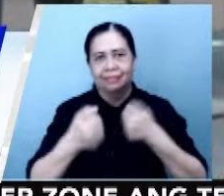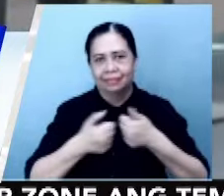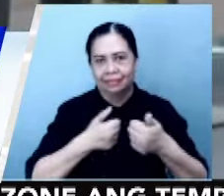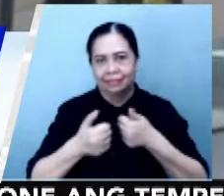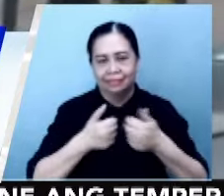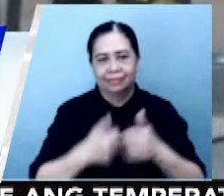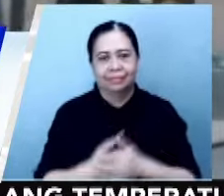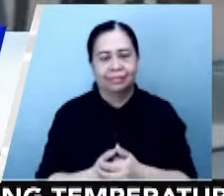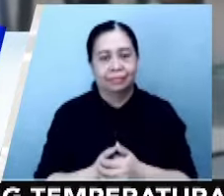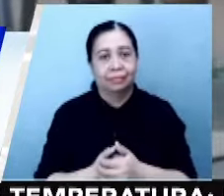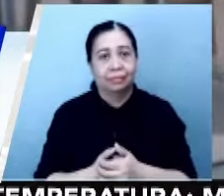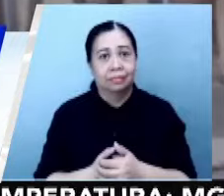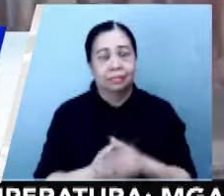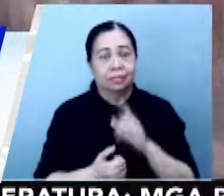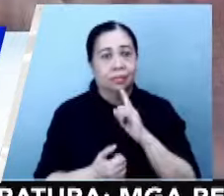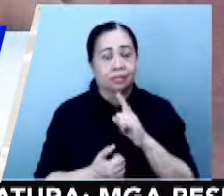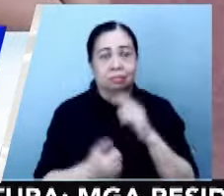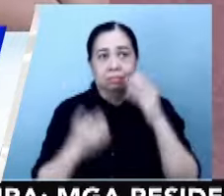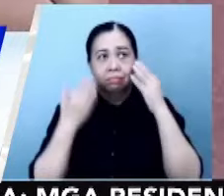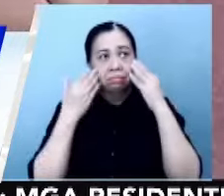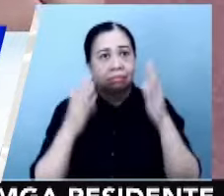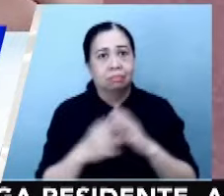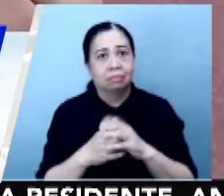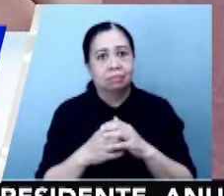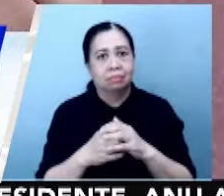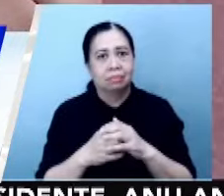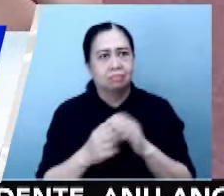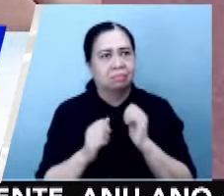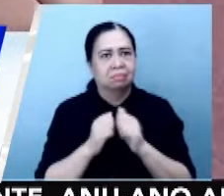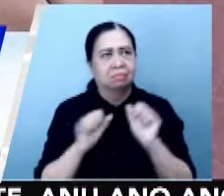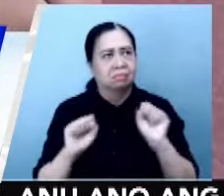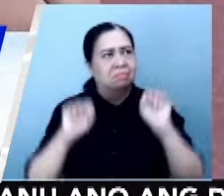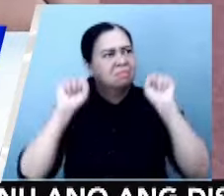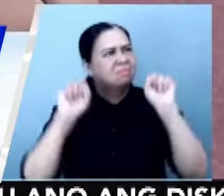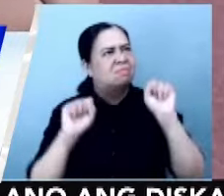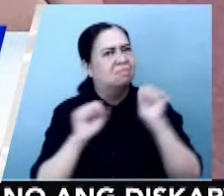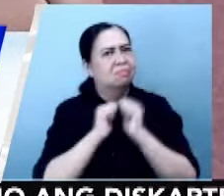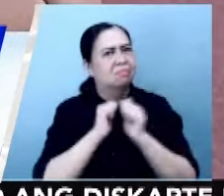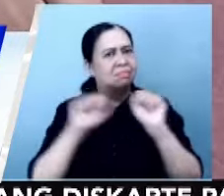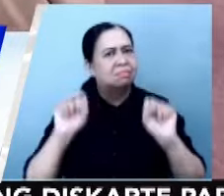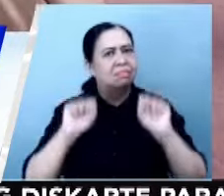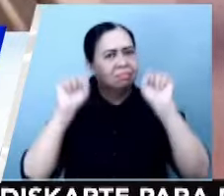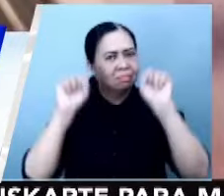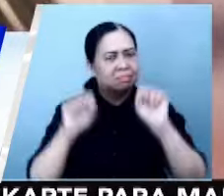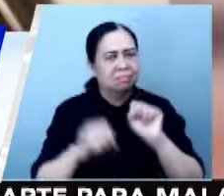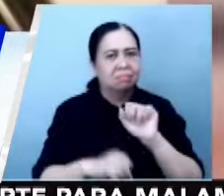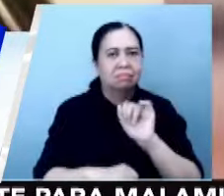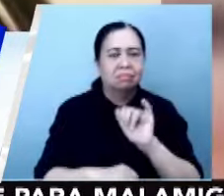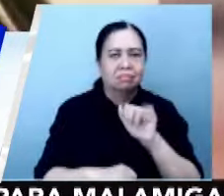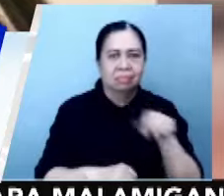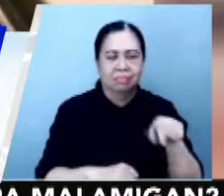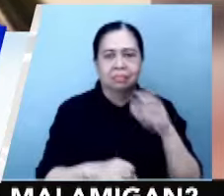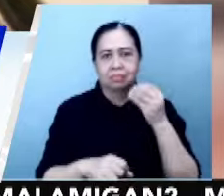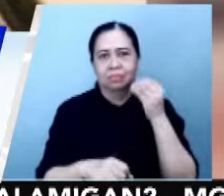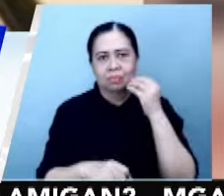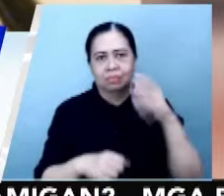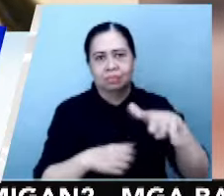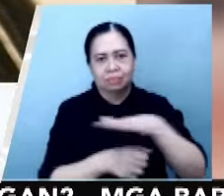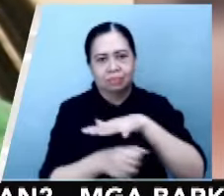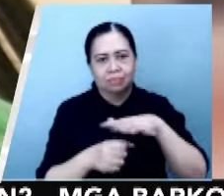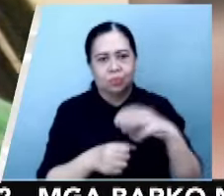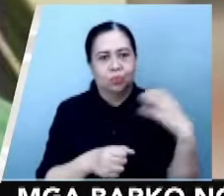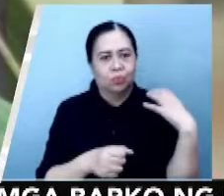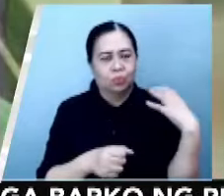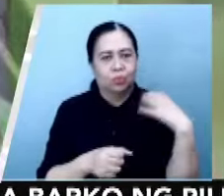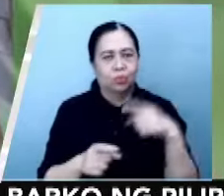ko talaga alam yung weightlifting, sir. Tapos doon lang kami sa lugar namin. Yung coach namin, si